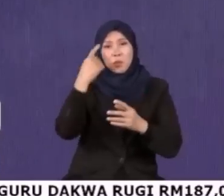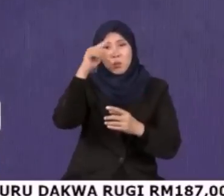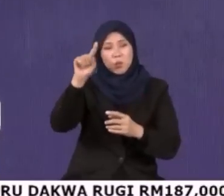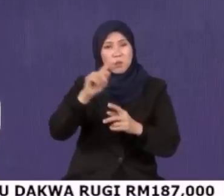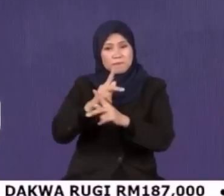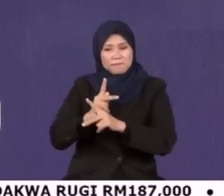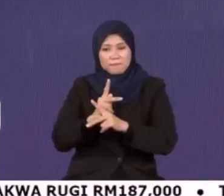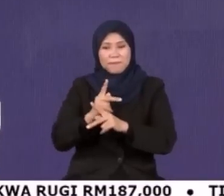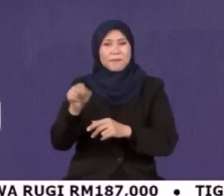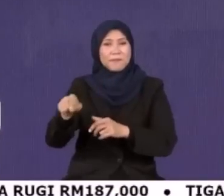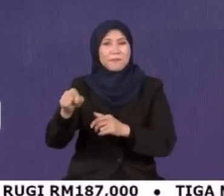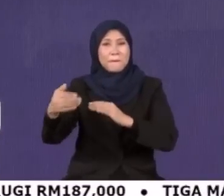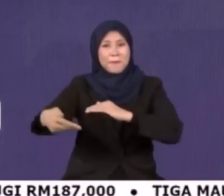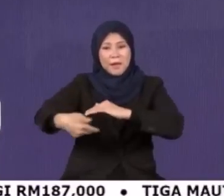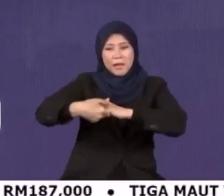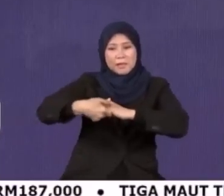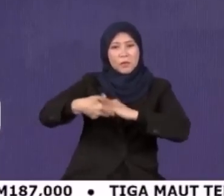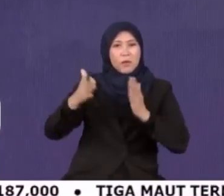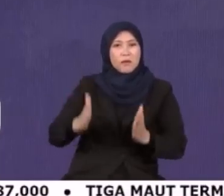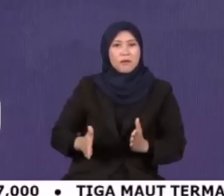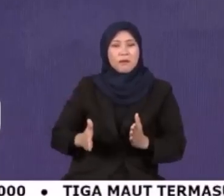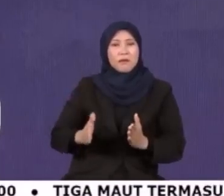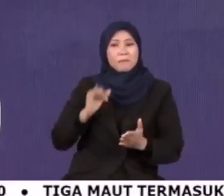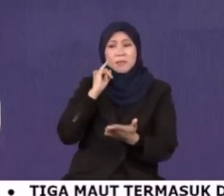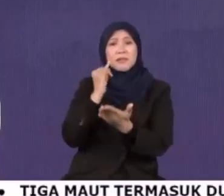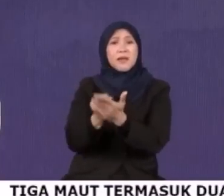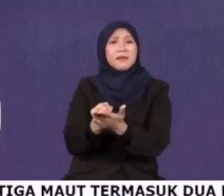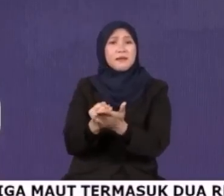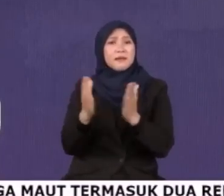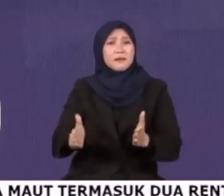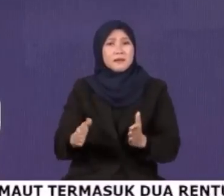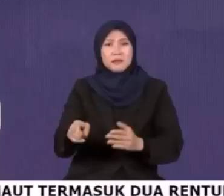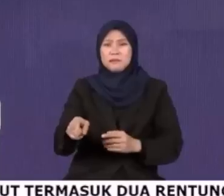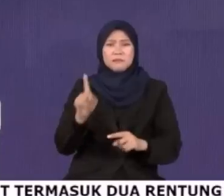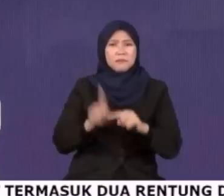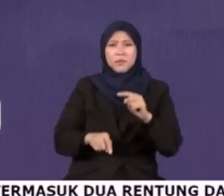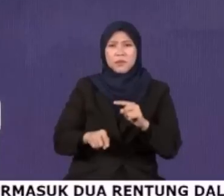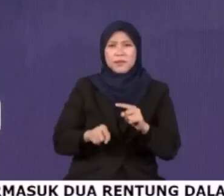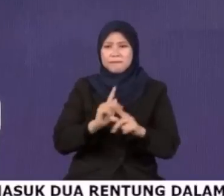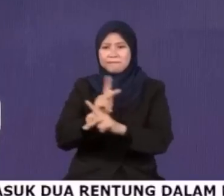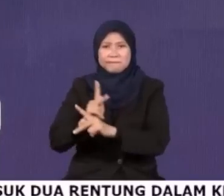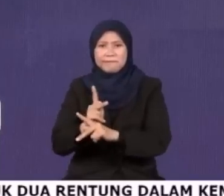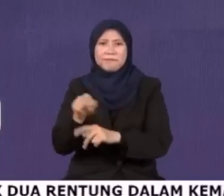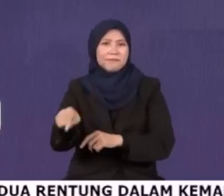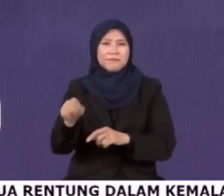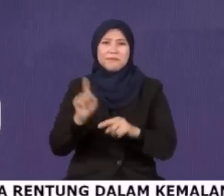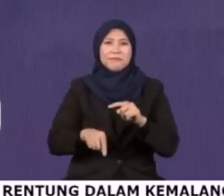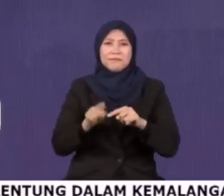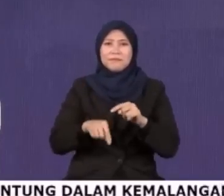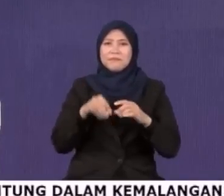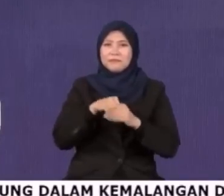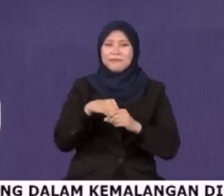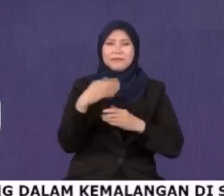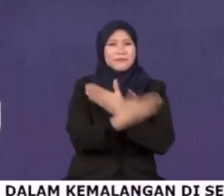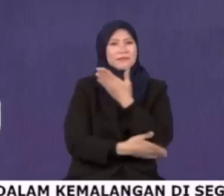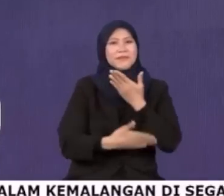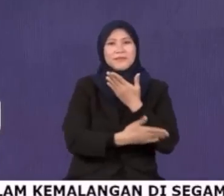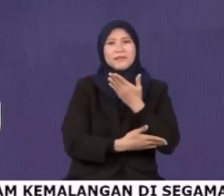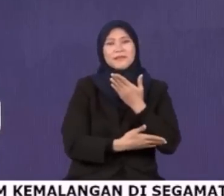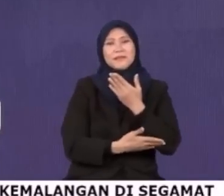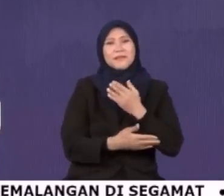atau penindas atau penjenayah itu tentunya tidak wajar dalam satu negara